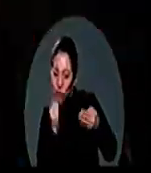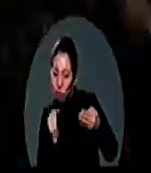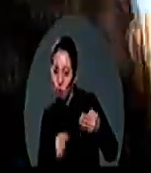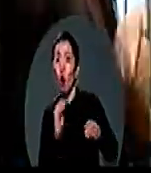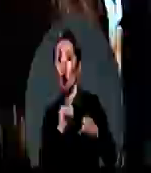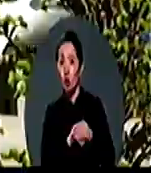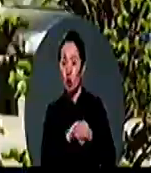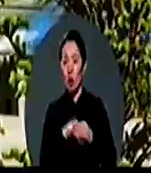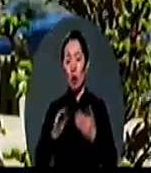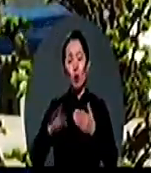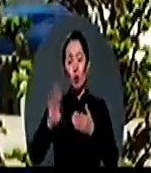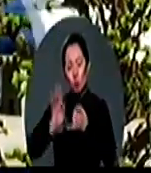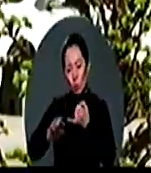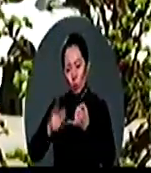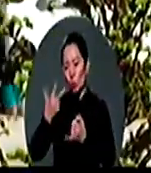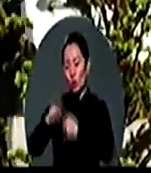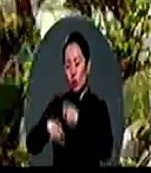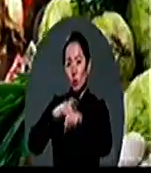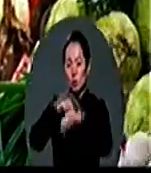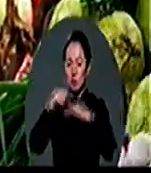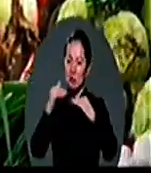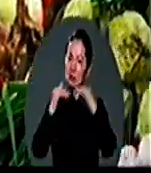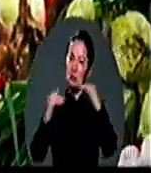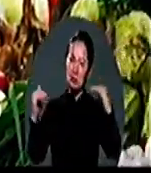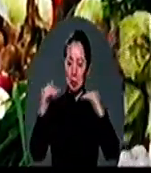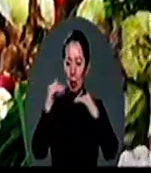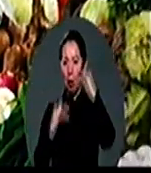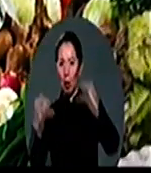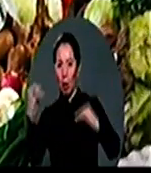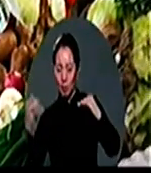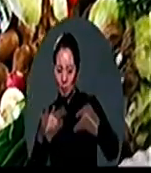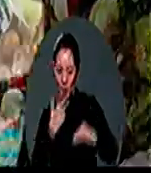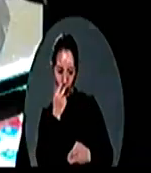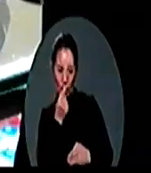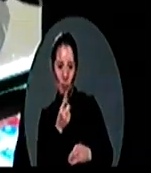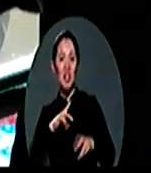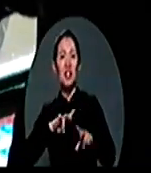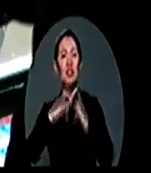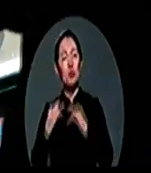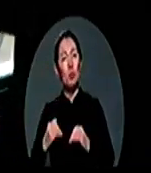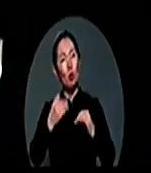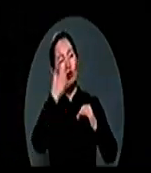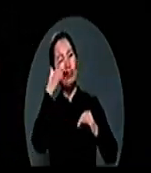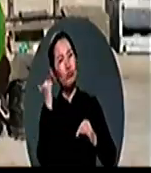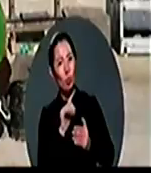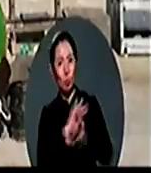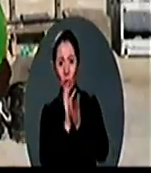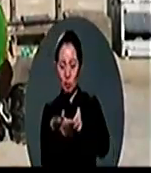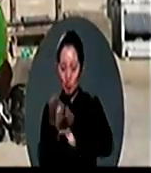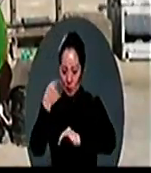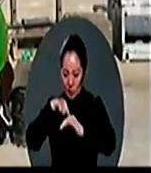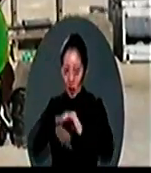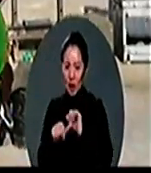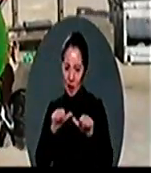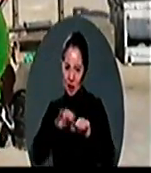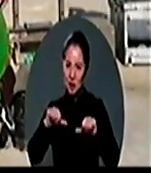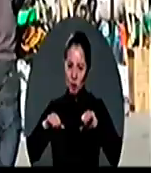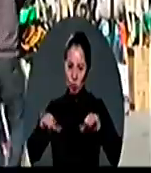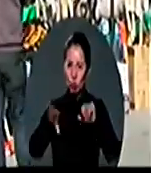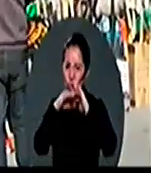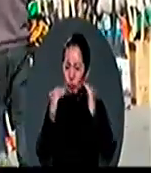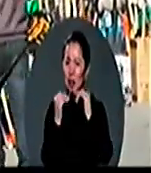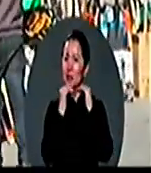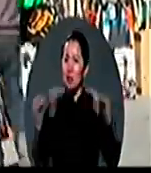тавьжээ. Сүүлийн 30 жилийн хугацаанд тэгш бус байдал гарч өнгөн дээрээ нийгмийн хөгжил явагдсан мэт боловч энэ нь бүх иргэнд